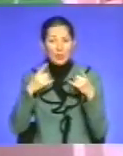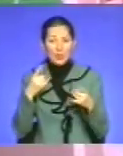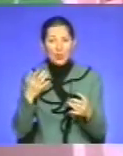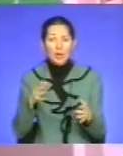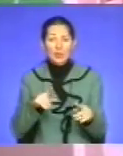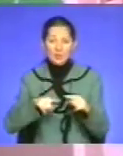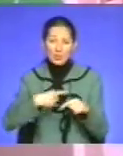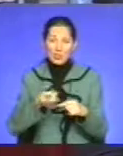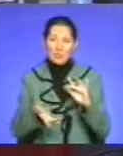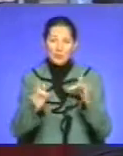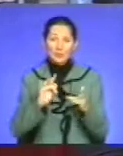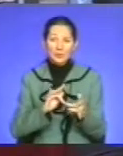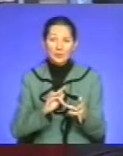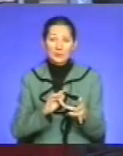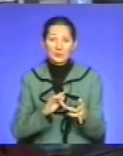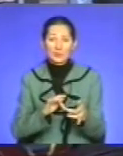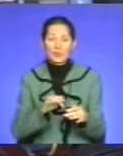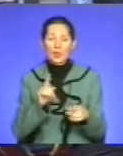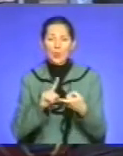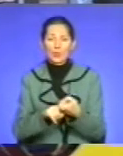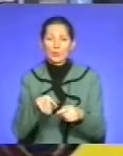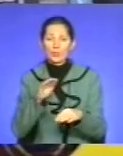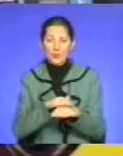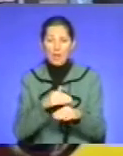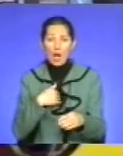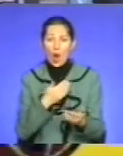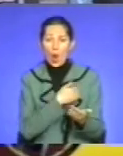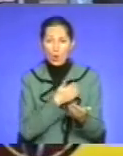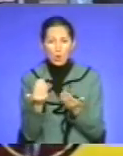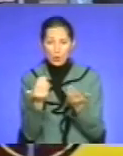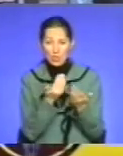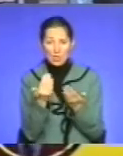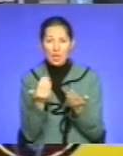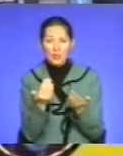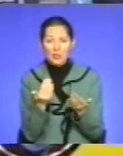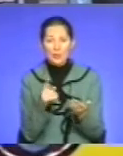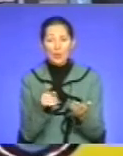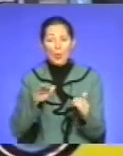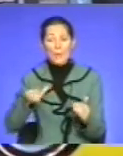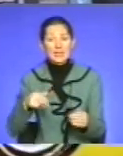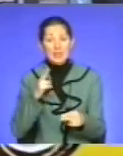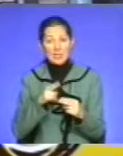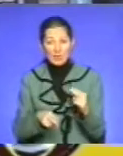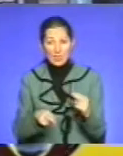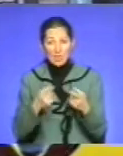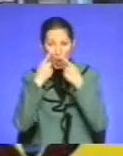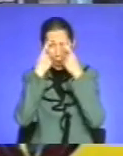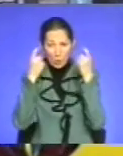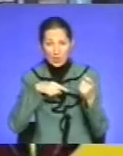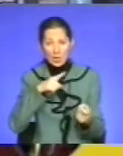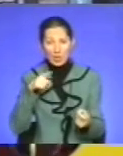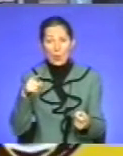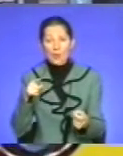через інтернет. Листом підтверджено, що я от хочу зачитати безпосередньо, що після завершення оголошення номер